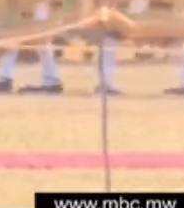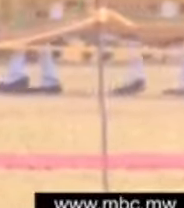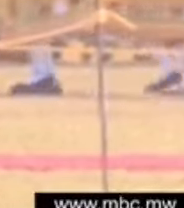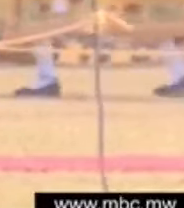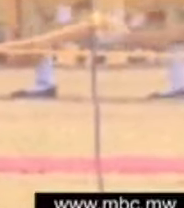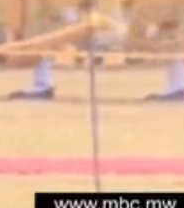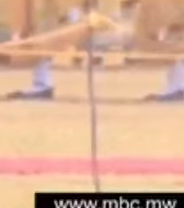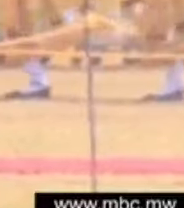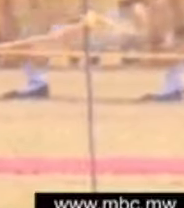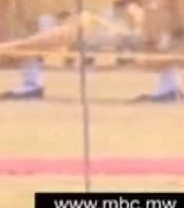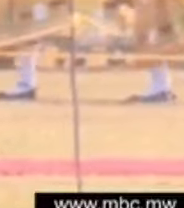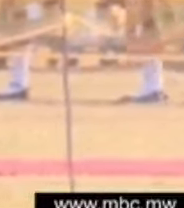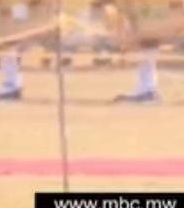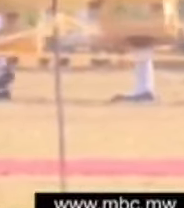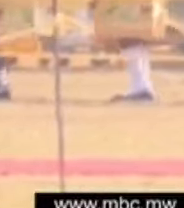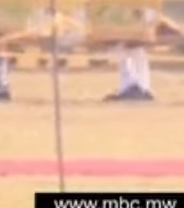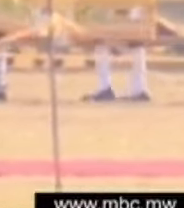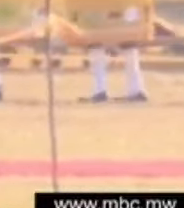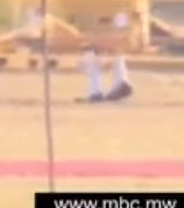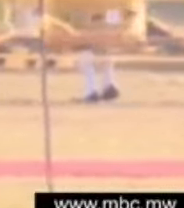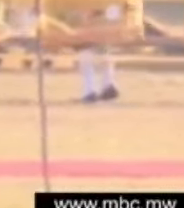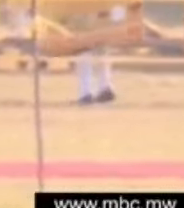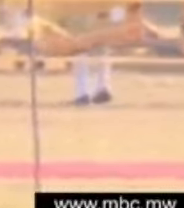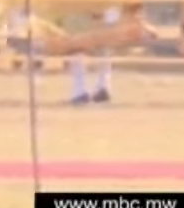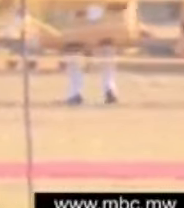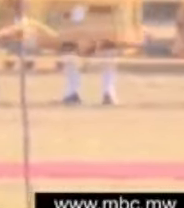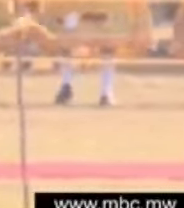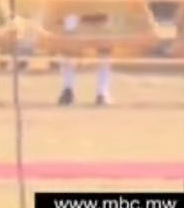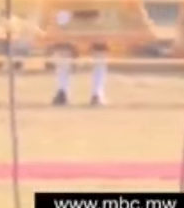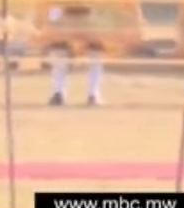Beatrice Mwabe, MBC Lilongwe.